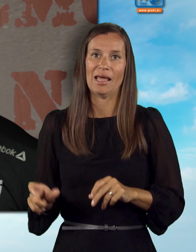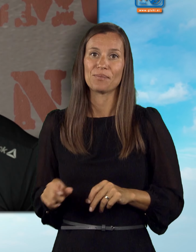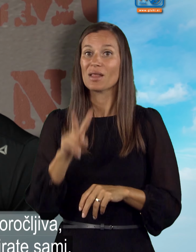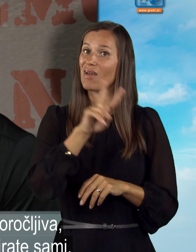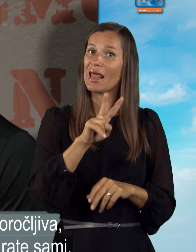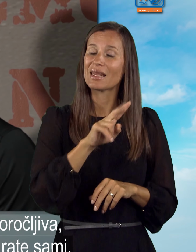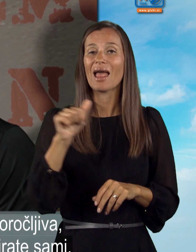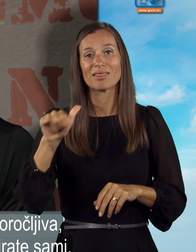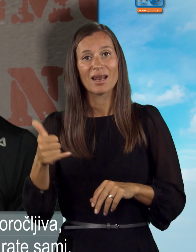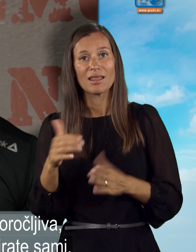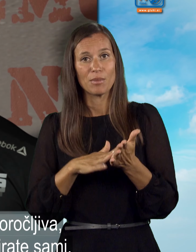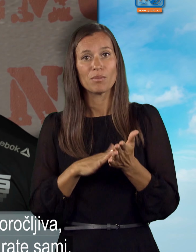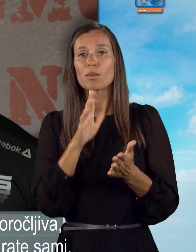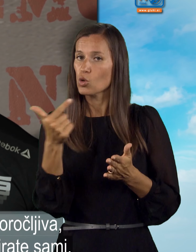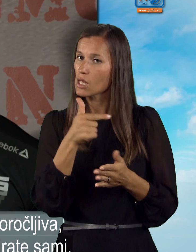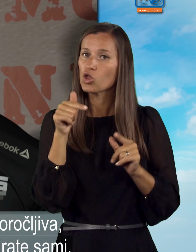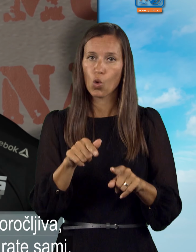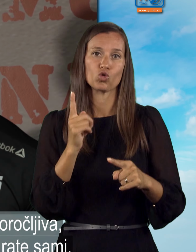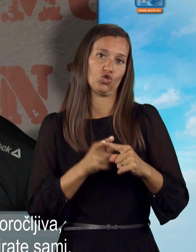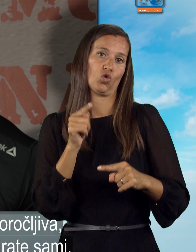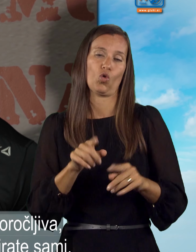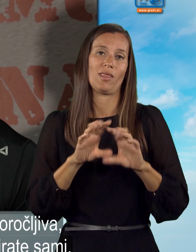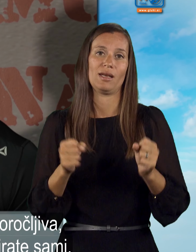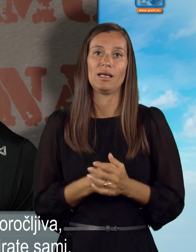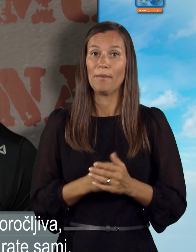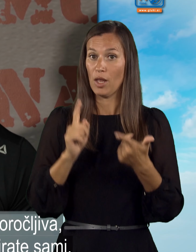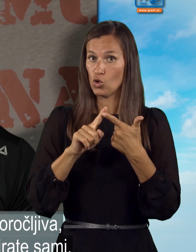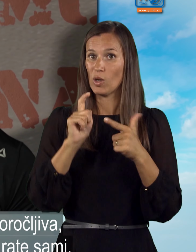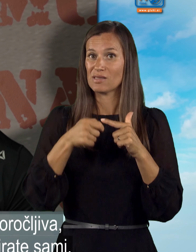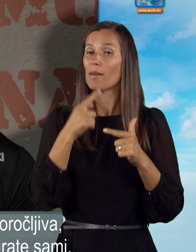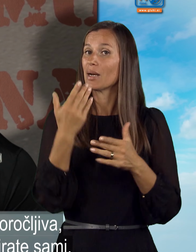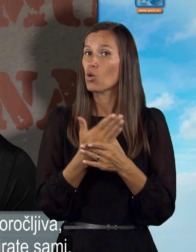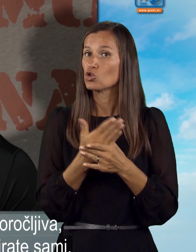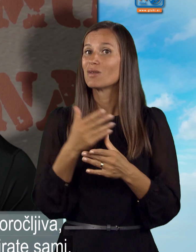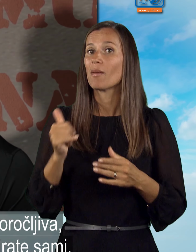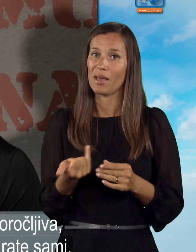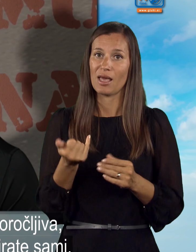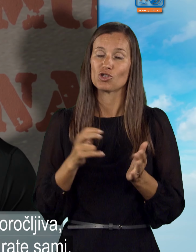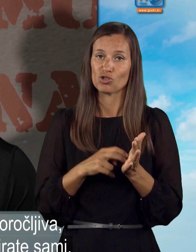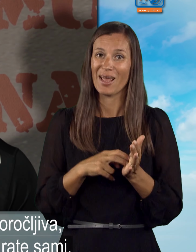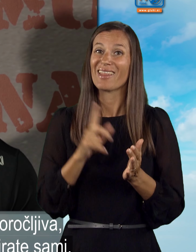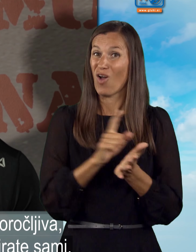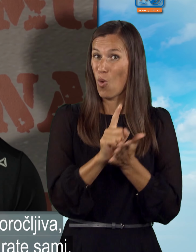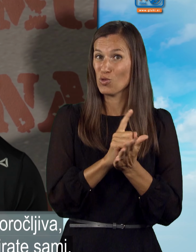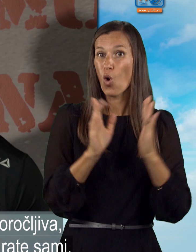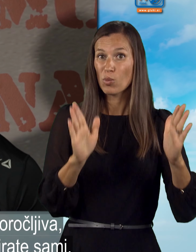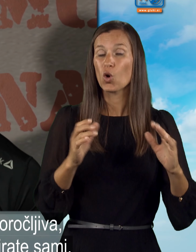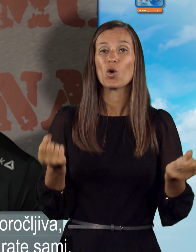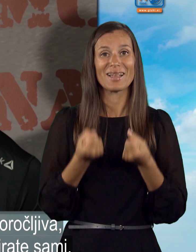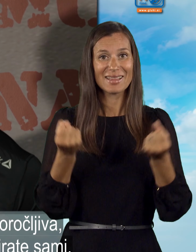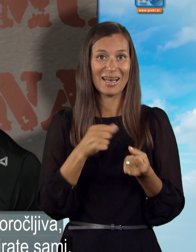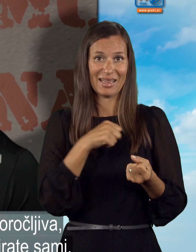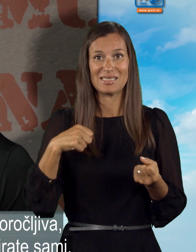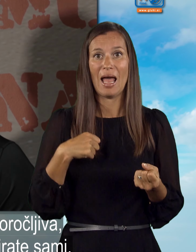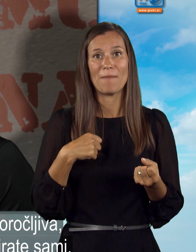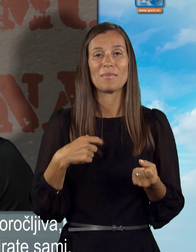pripravil. Valerija in Andrej, recimo, boste točno to naredila. Druga stvar, ki je zelo priporočljiva, je pa še ta, da v